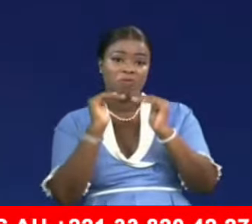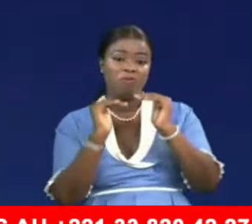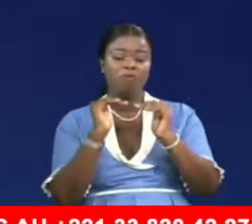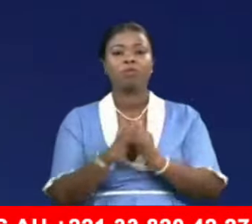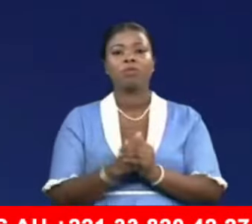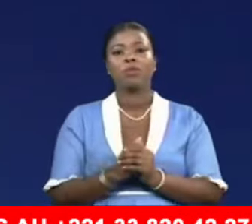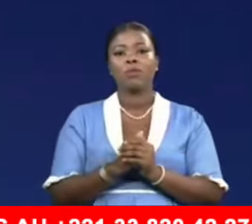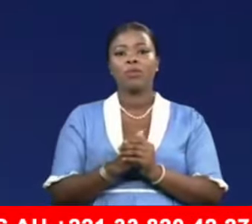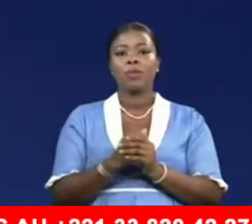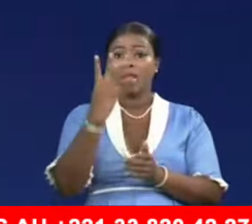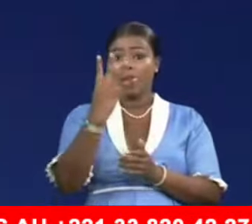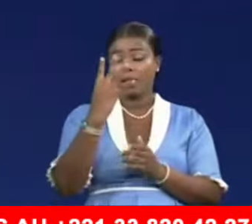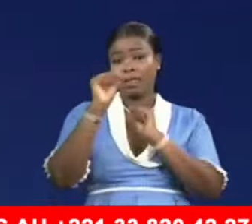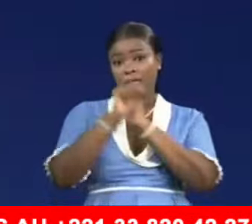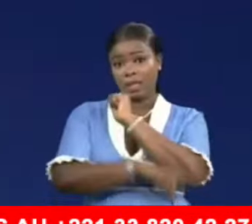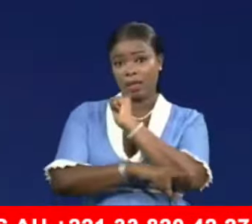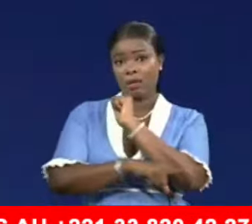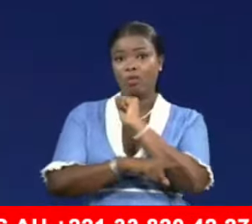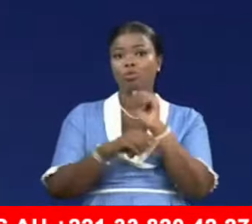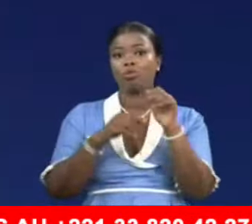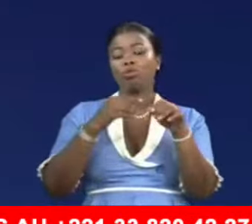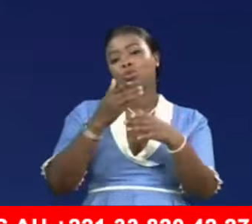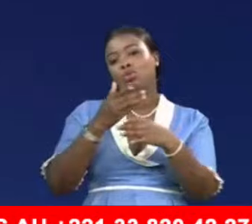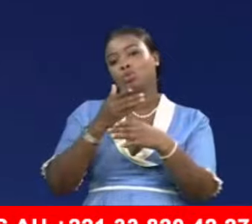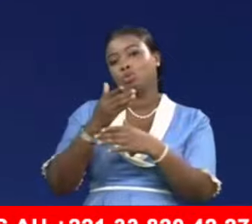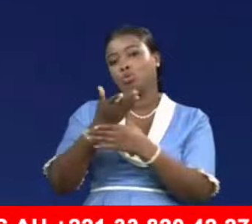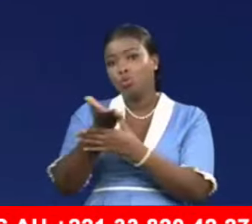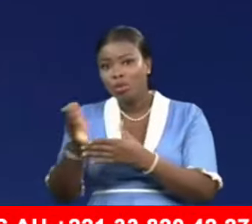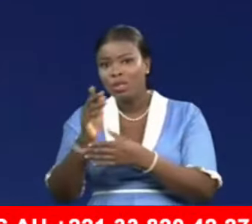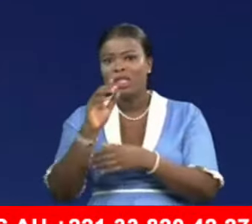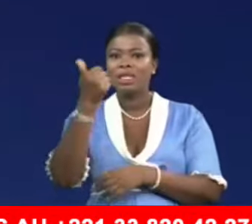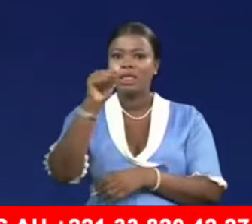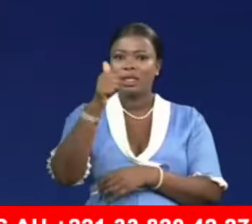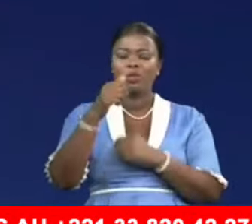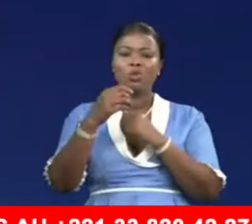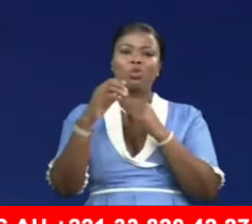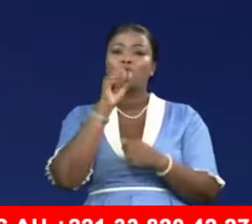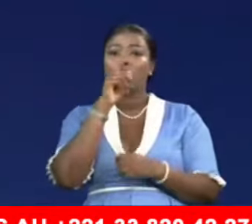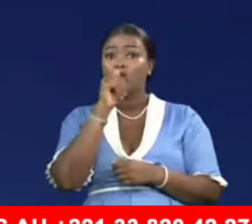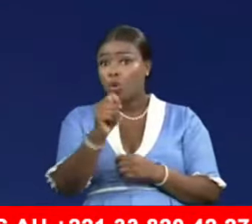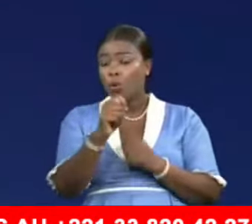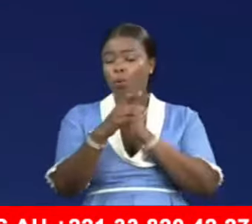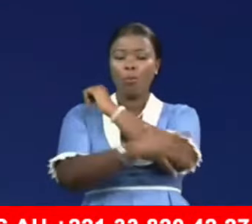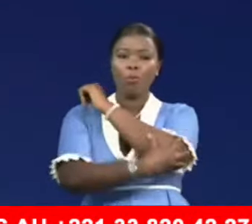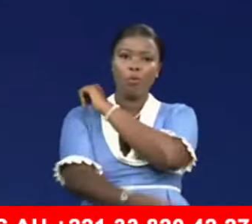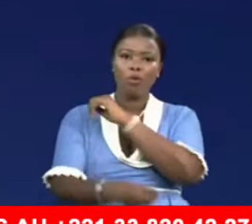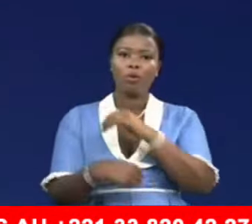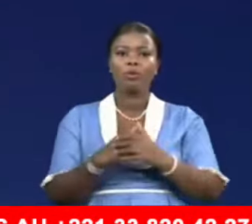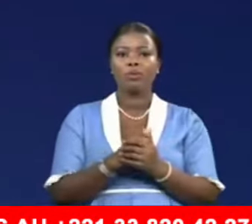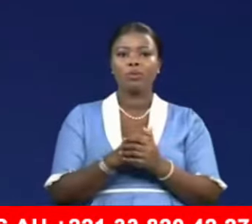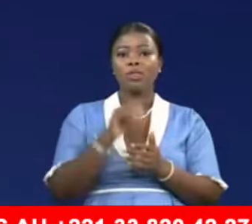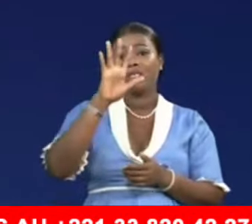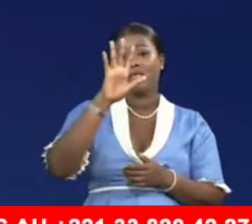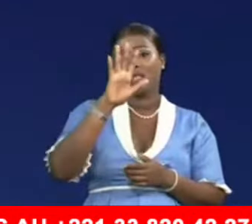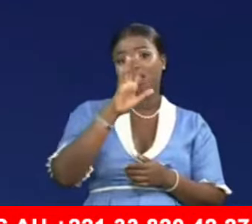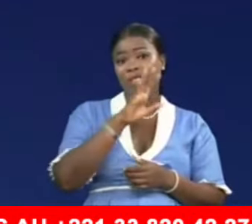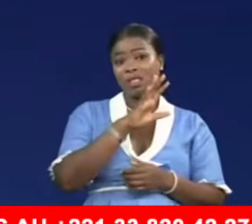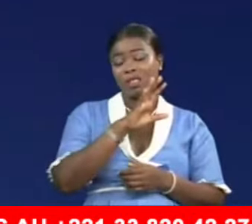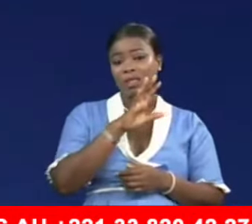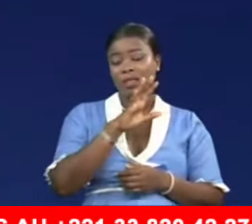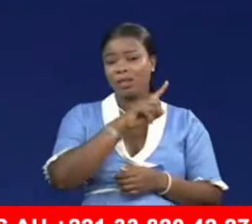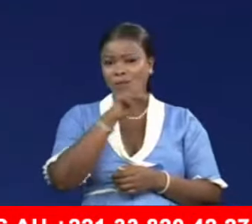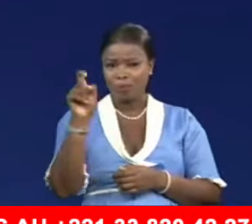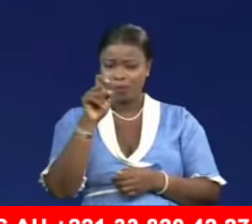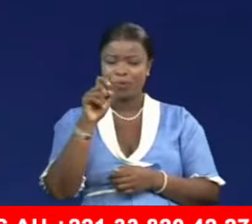4 sénégalais sur 10 sont pauvres et à l'indust de développement humain nous sommes classé 169e sur